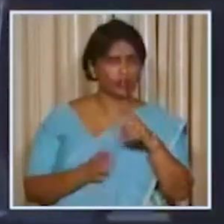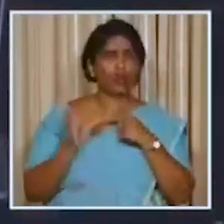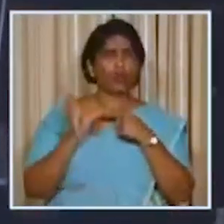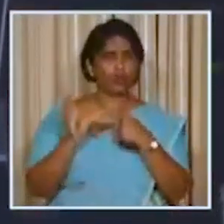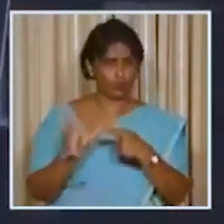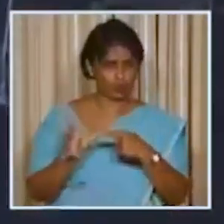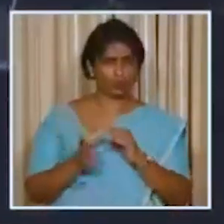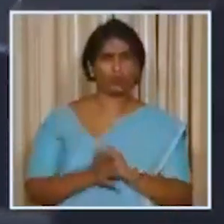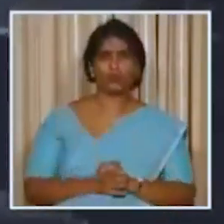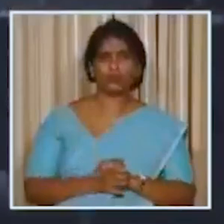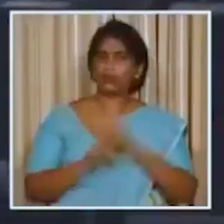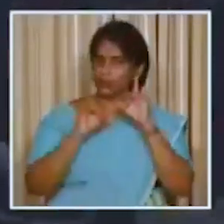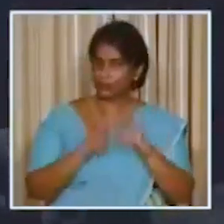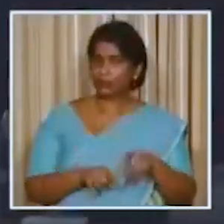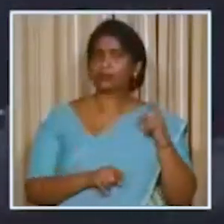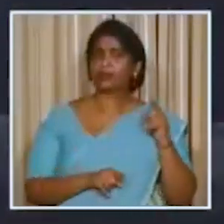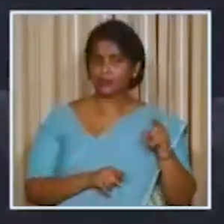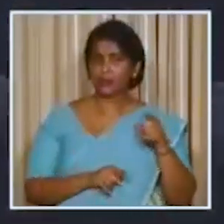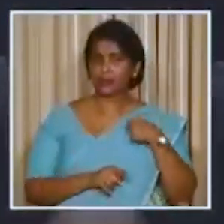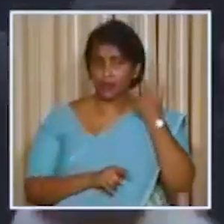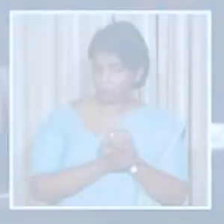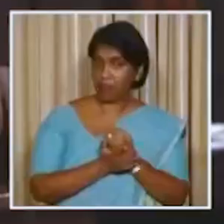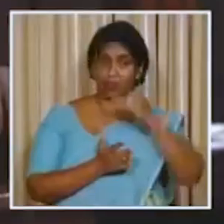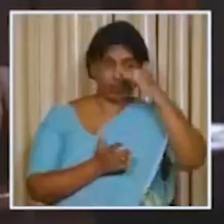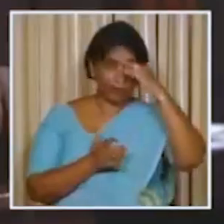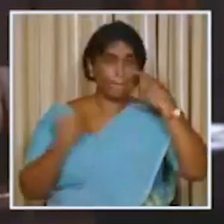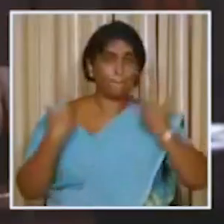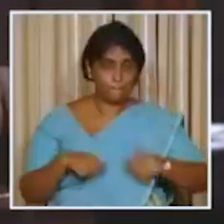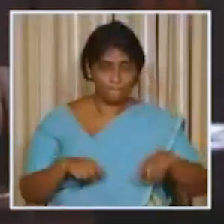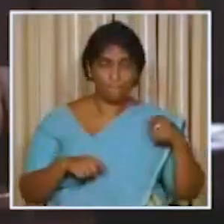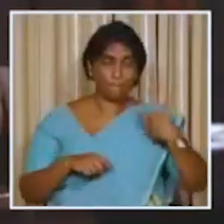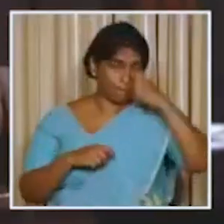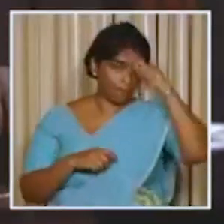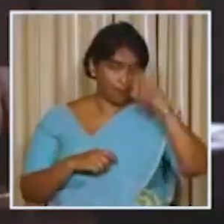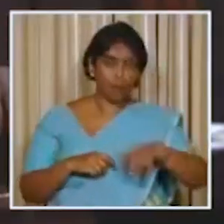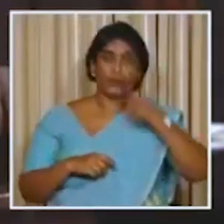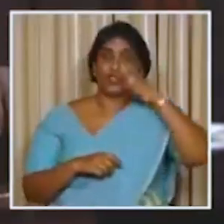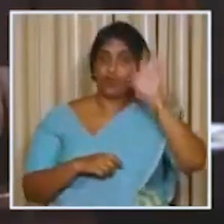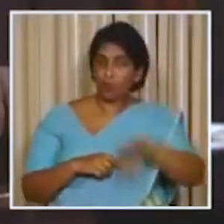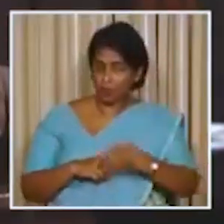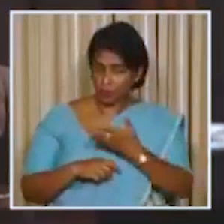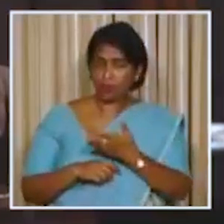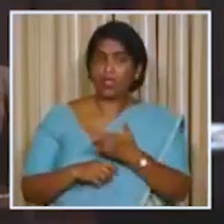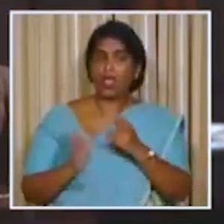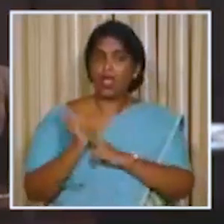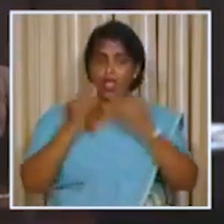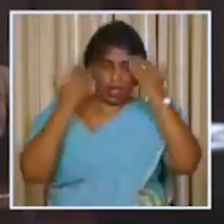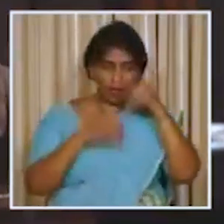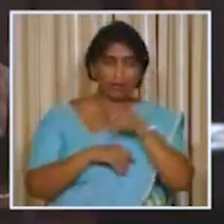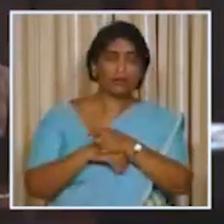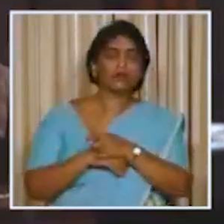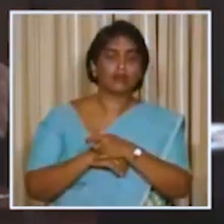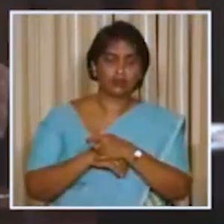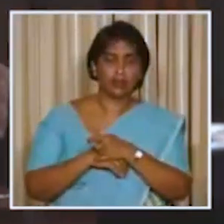மாவட்ட செயலாளருக்கு அம்பாறை மாவட்ட செயலாளருக்கு அறிவித்திருந்தால் இதுவரைக்கும் நாமல் ராஜபக்சே அவர்கள் அம்பாறைக்கு வந்து சொன்னார் தங்களுடைய ஆட்சி வந்தால் இது